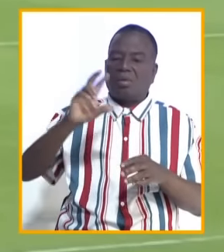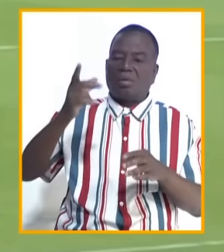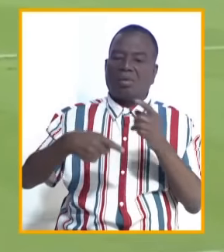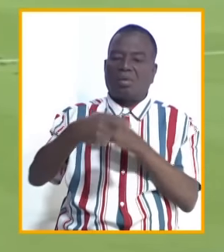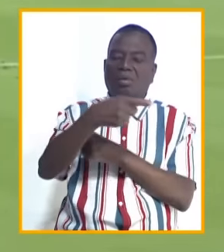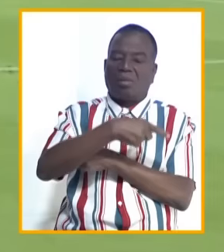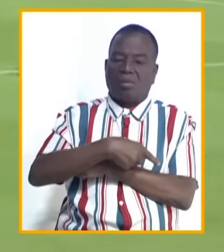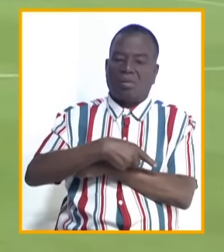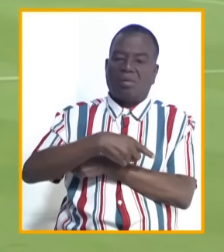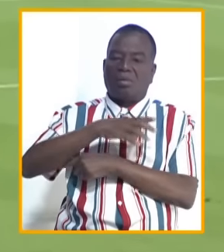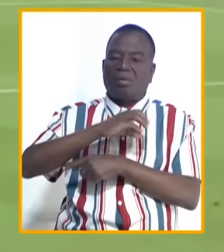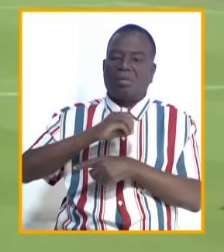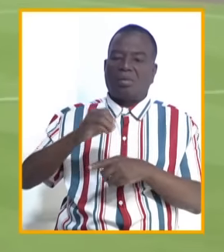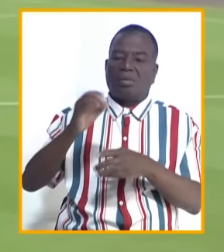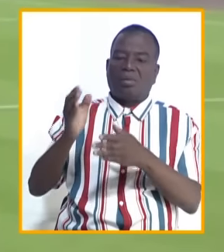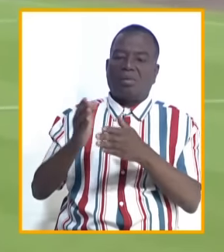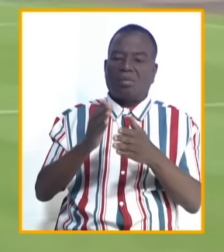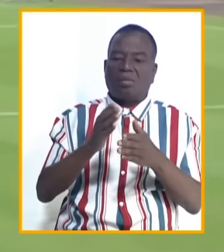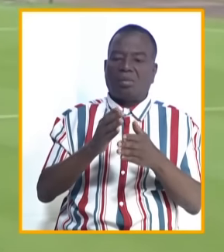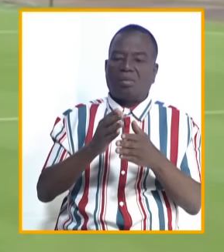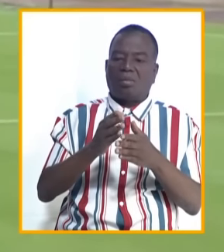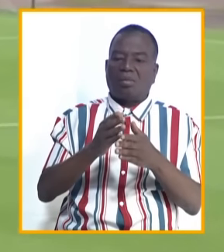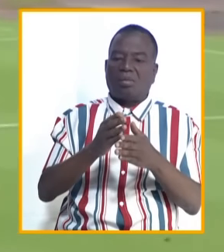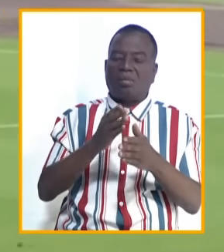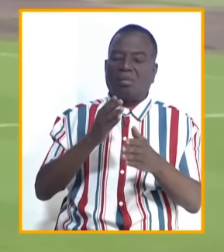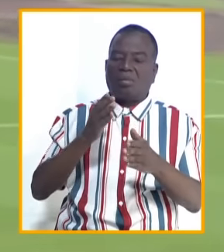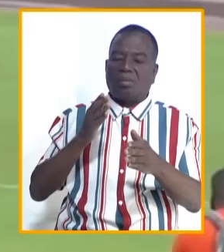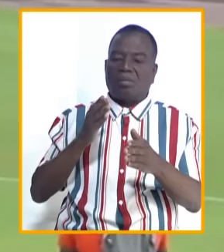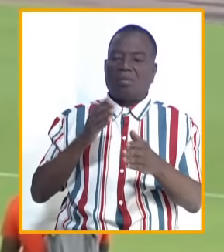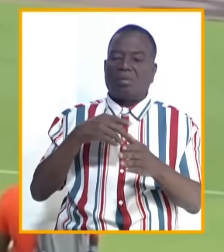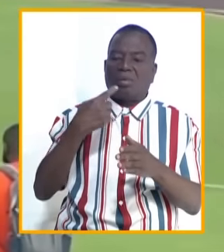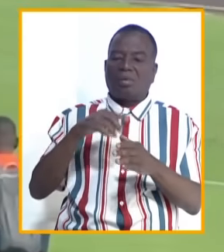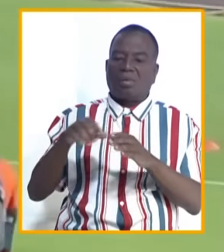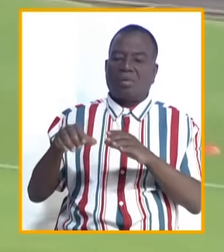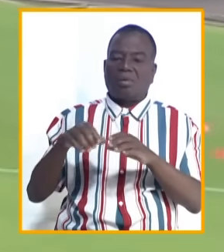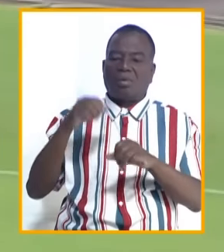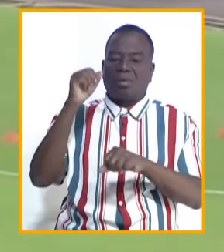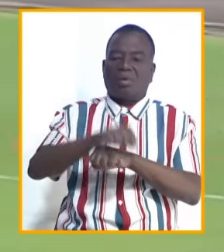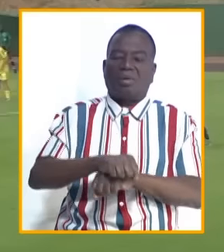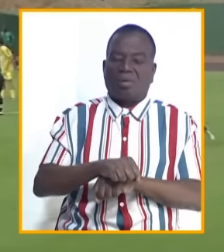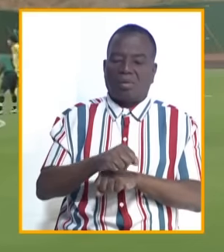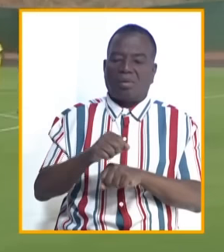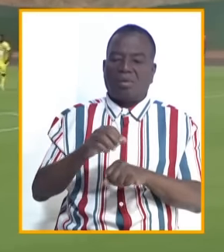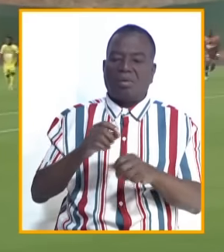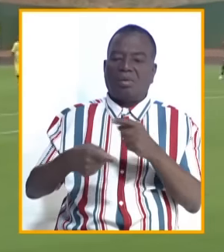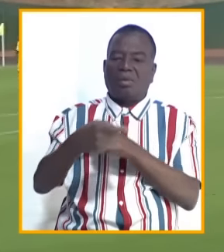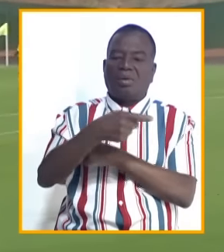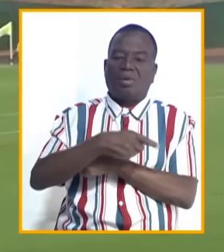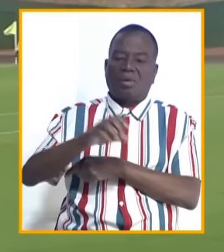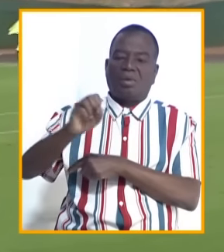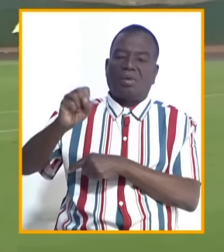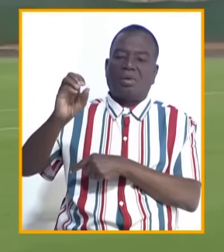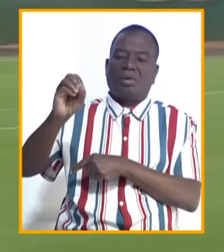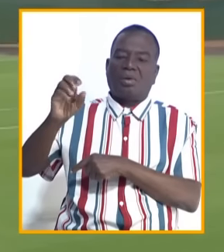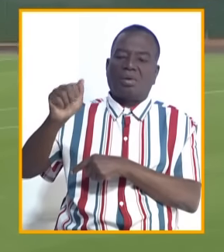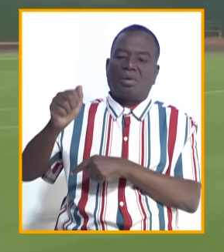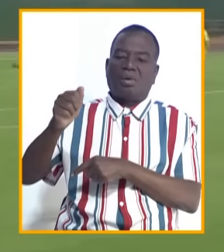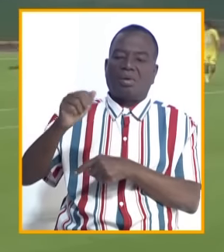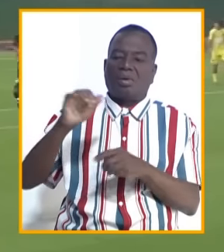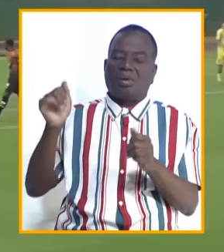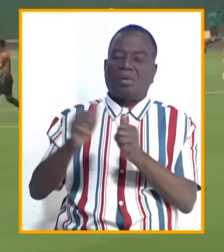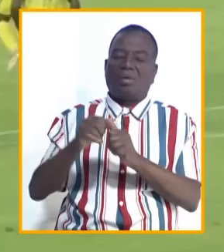coéquipiers affronteront le samedi au stade Robert Champreau à 18h lors de la troisième journée, leur poursuivant direct au classement, l'équipe de